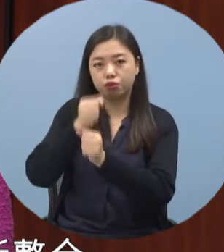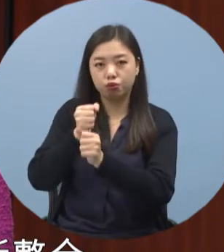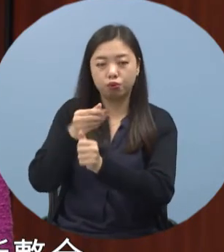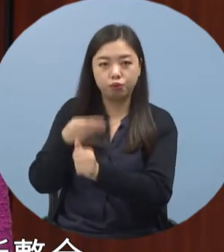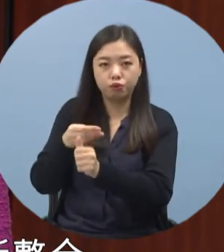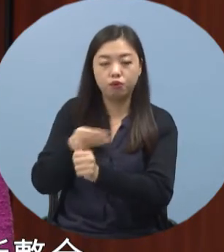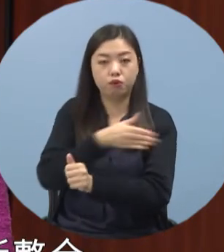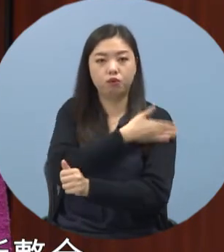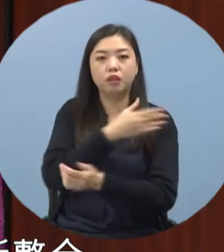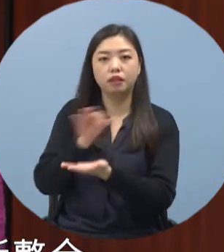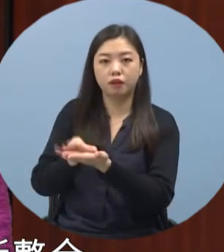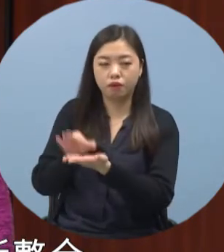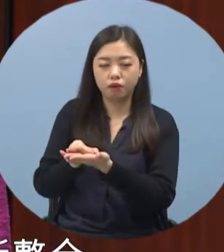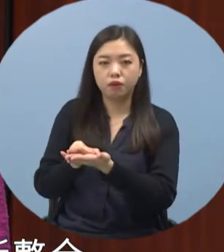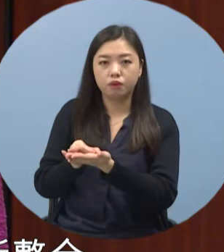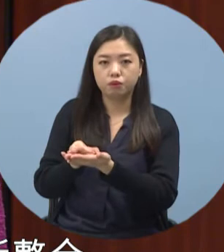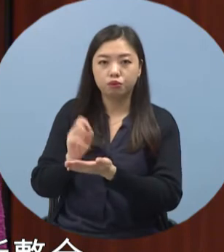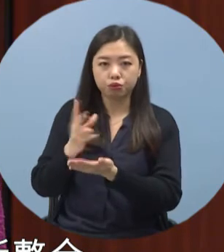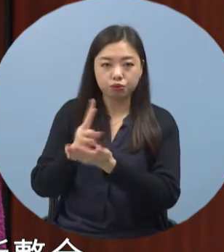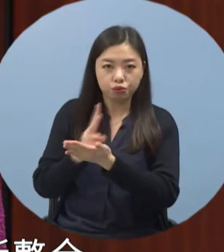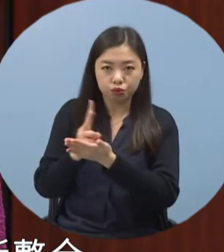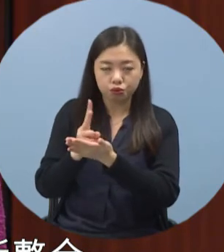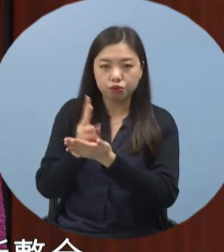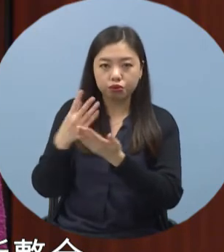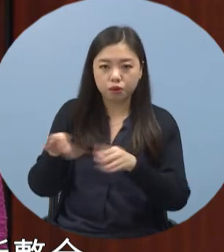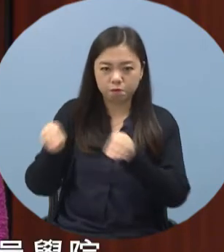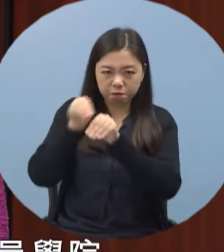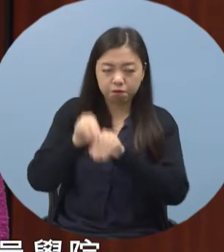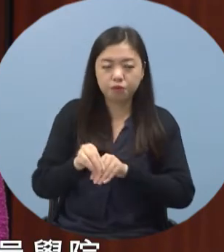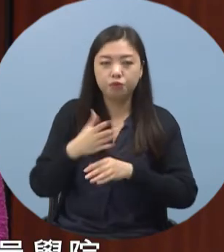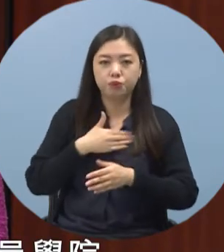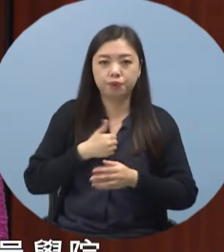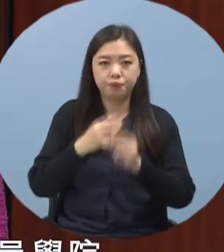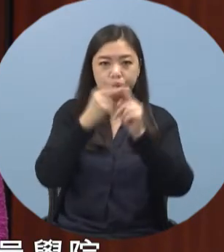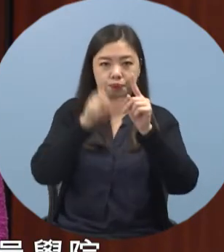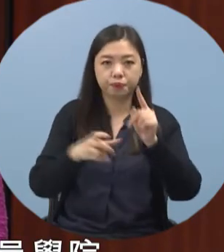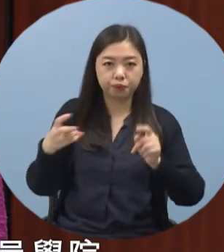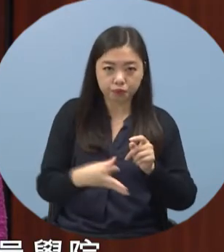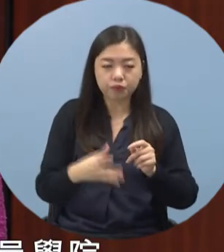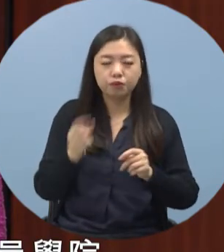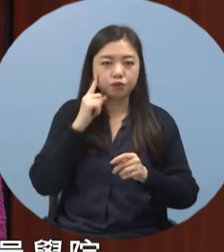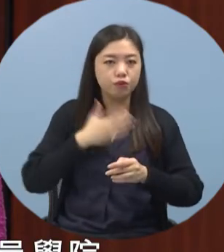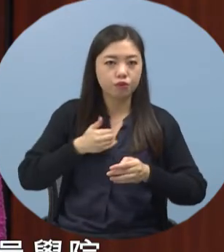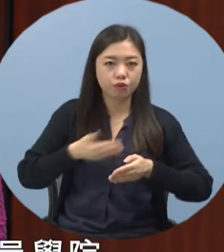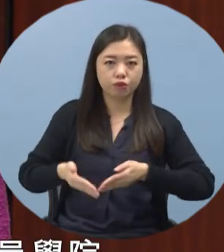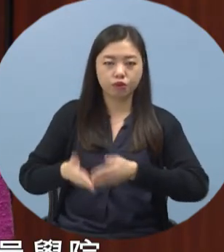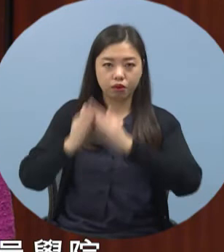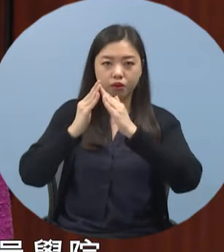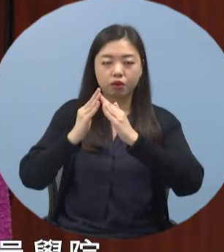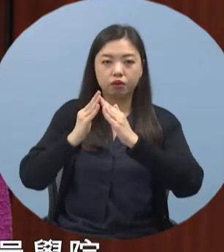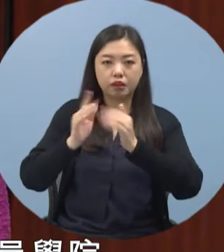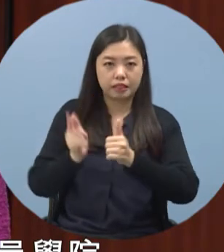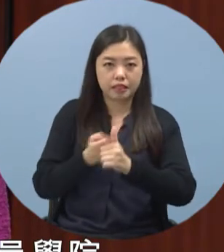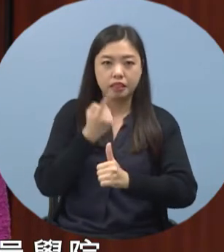培訓的地方重新整合過，就在今年年底呢就爭取成立，先成